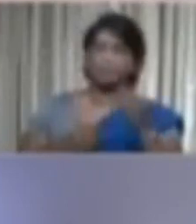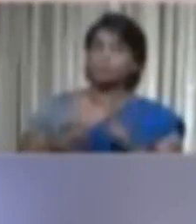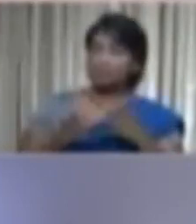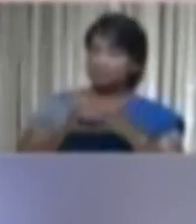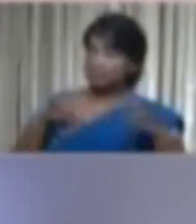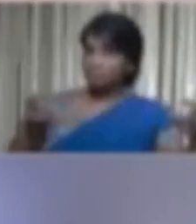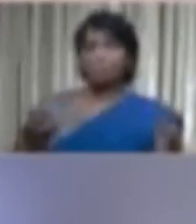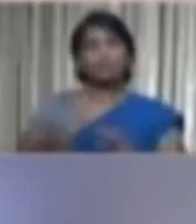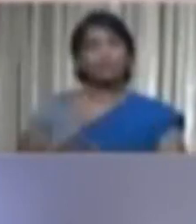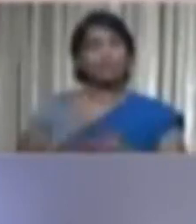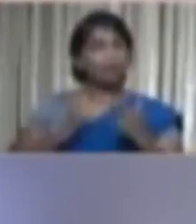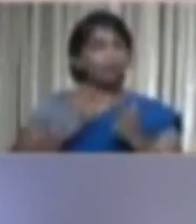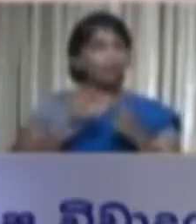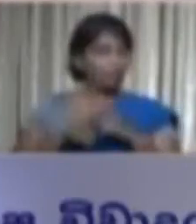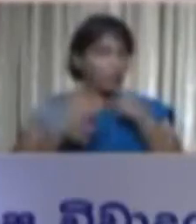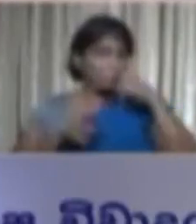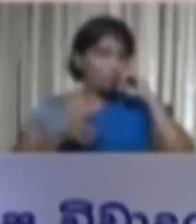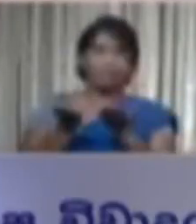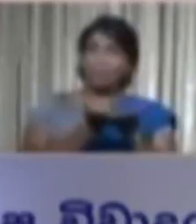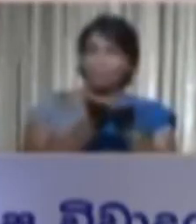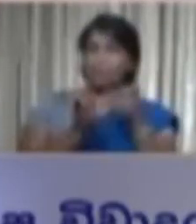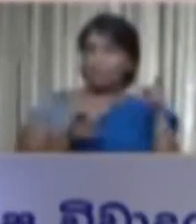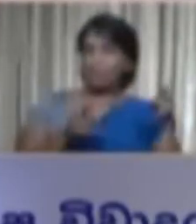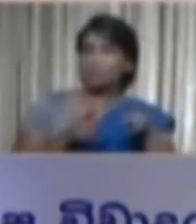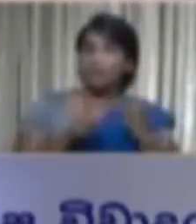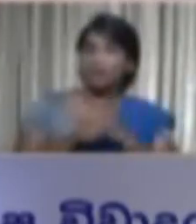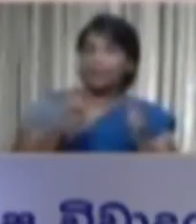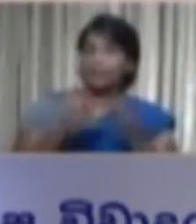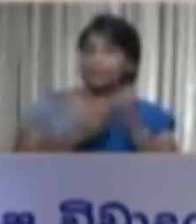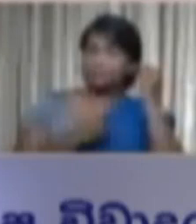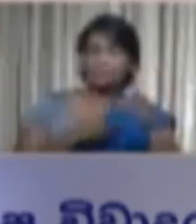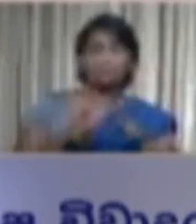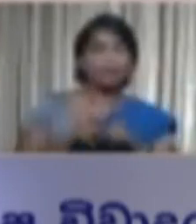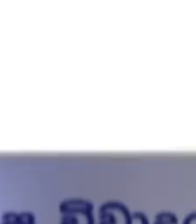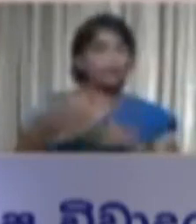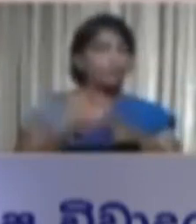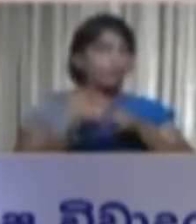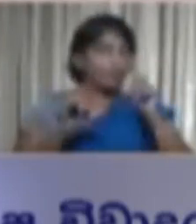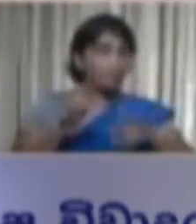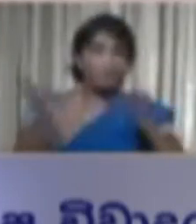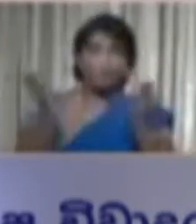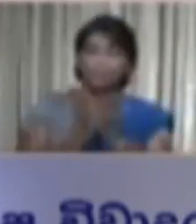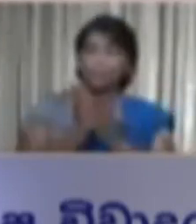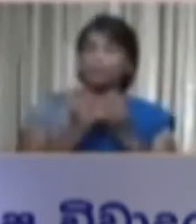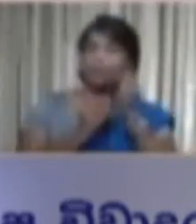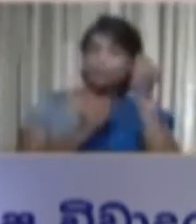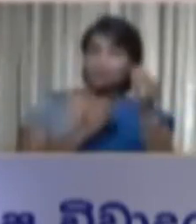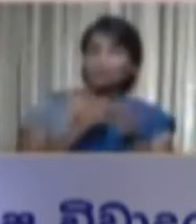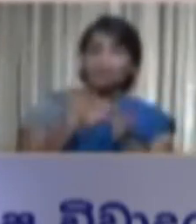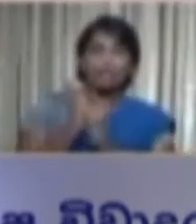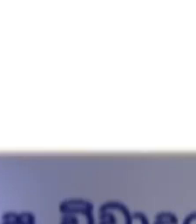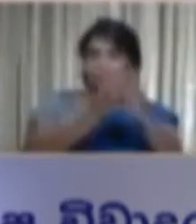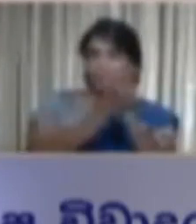නල පද්ධතියක් තාවකාල ඒක මුහුදේ පාවෙන ගබඩා සංකීර්ණයක් ඒ වගේම ගෑස් සැපයුමක් කැබිනට් මණ්ඩලයේ පත්‍රිකාවකින් ලබා දෙනවා කාටද නිව් ෆෝට්‍රස්